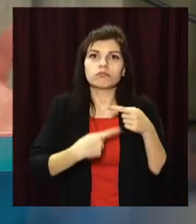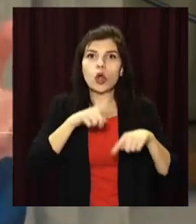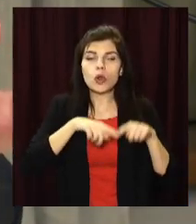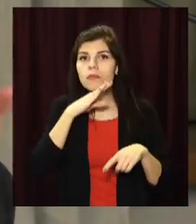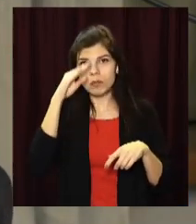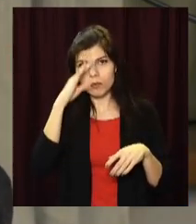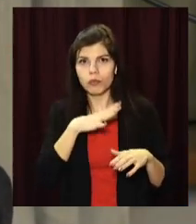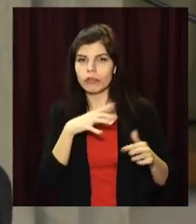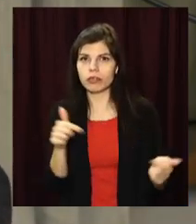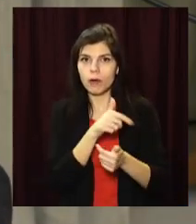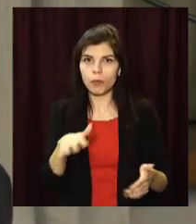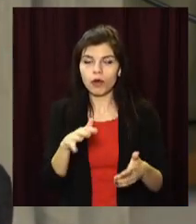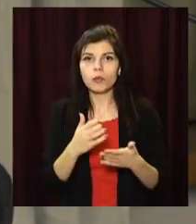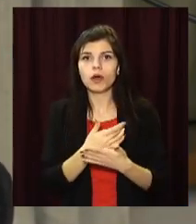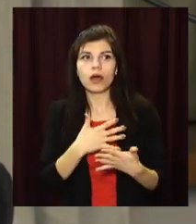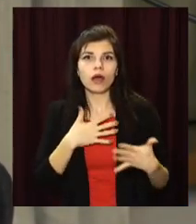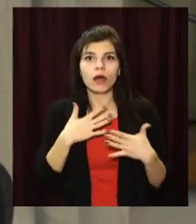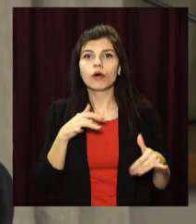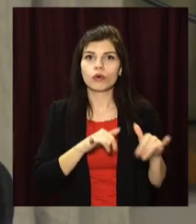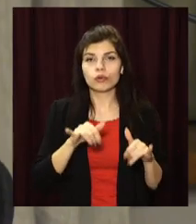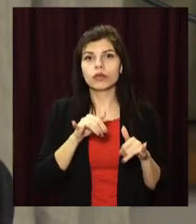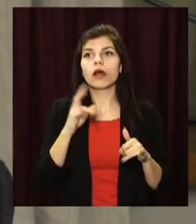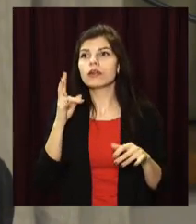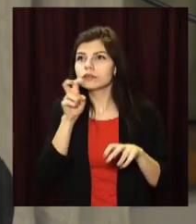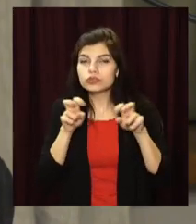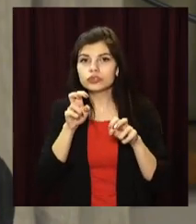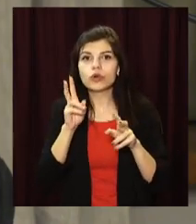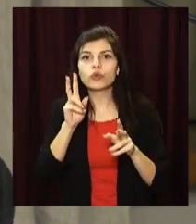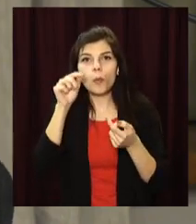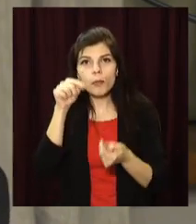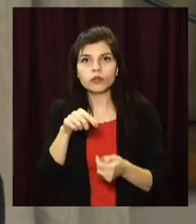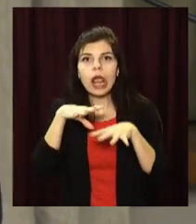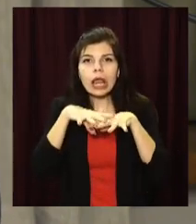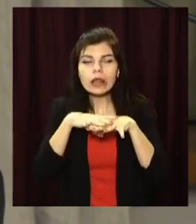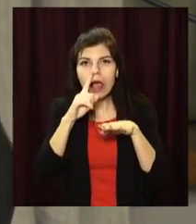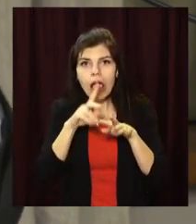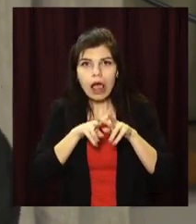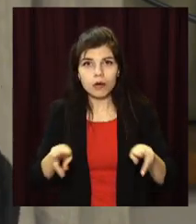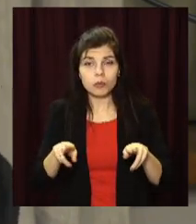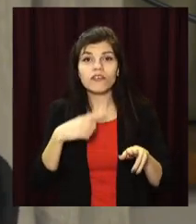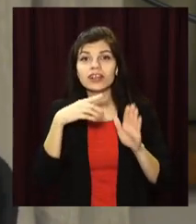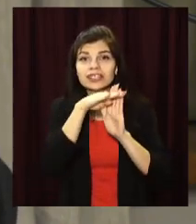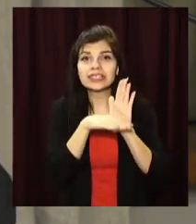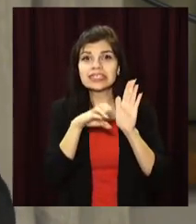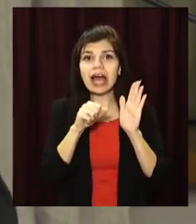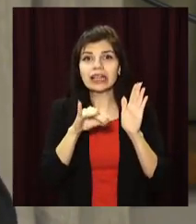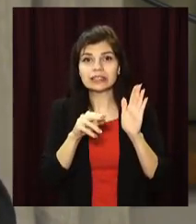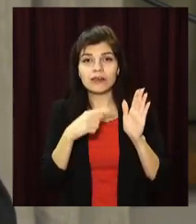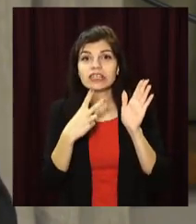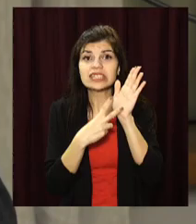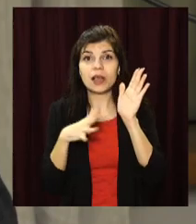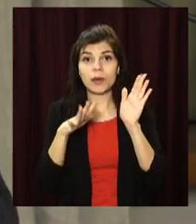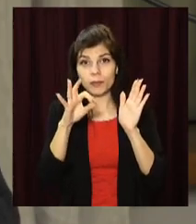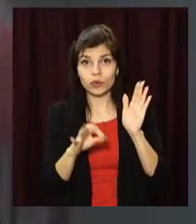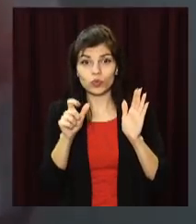для всіх є відповідний донор. Тобто статистика говорить, що лише для 75% людей такого